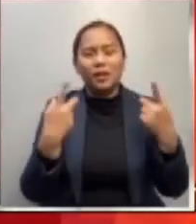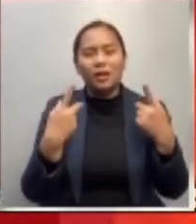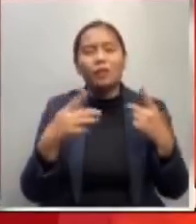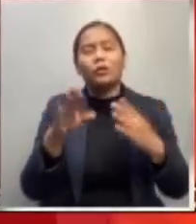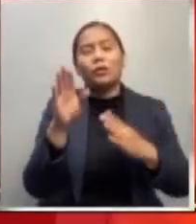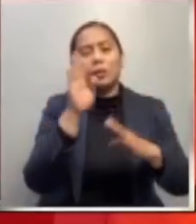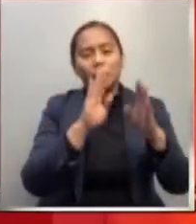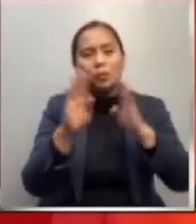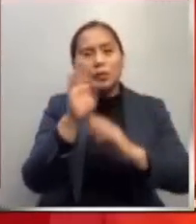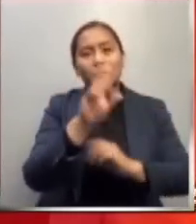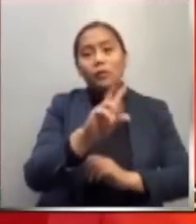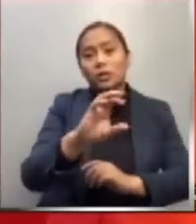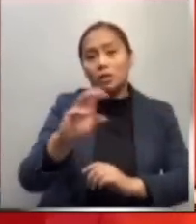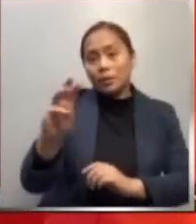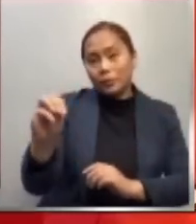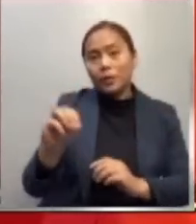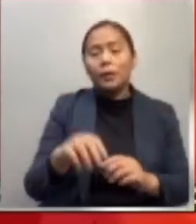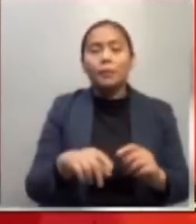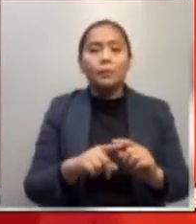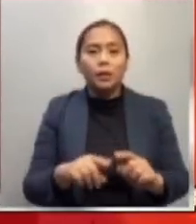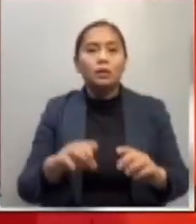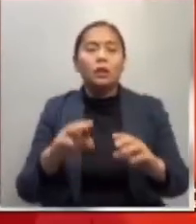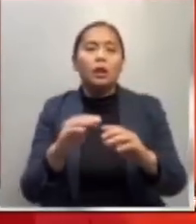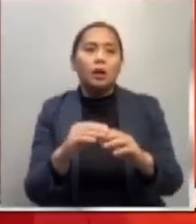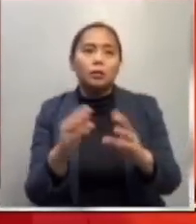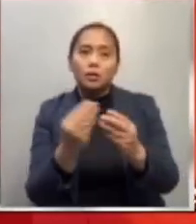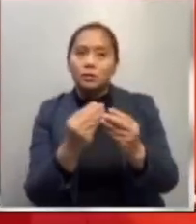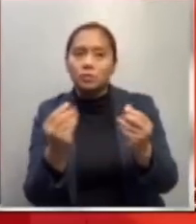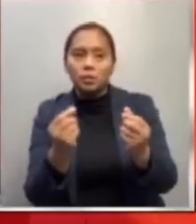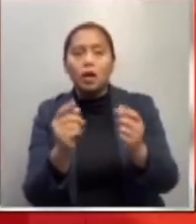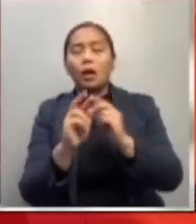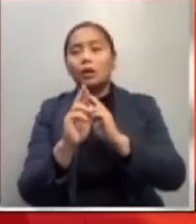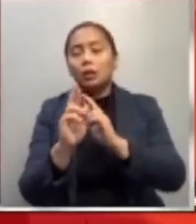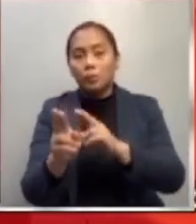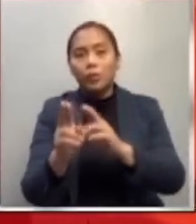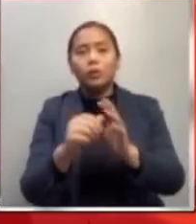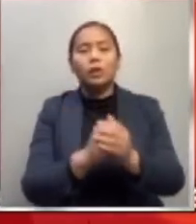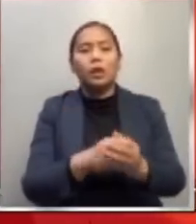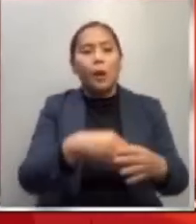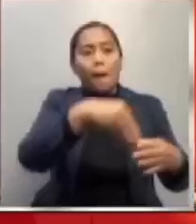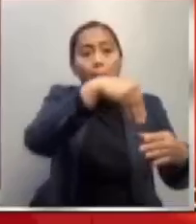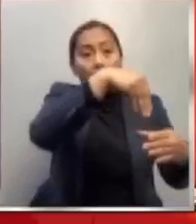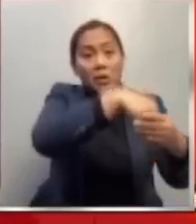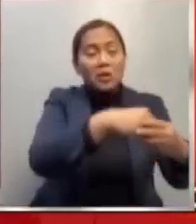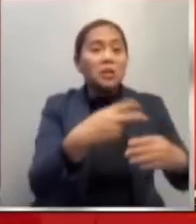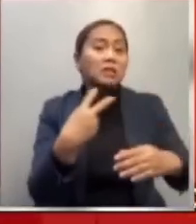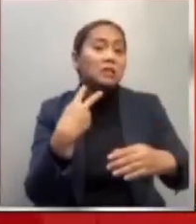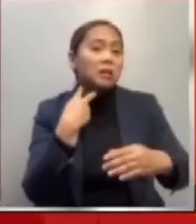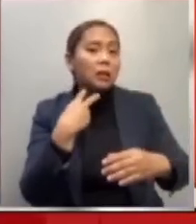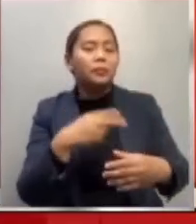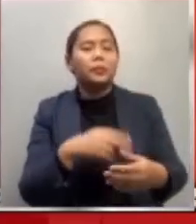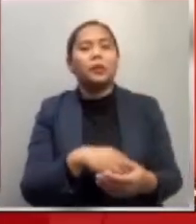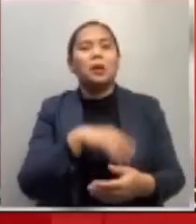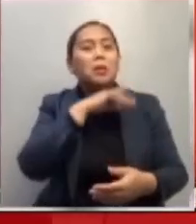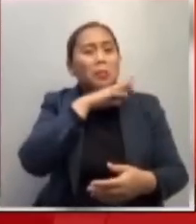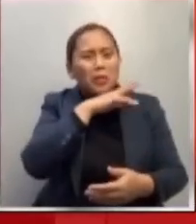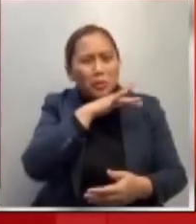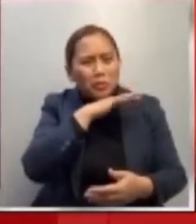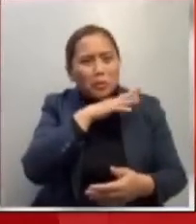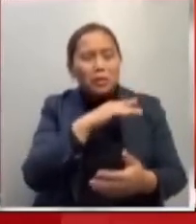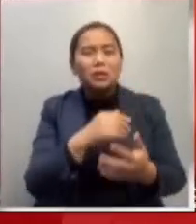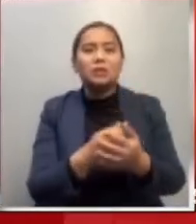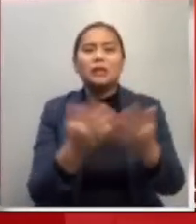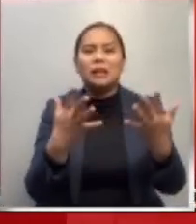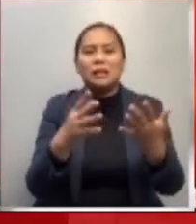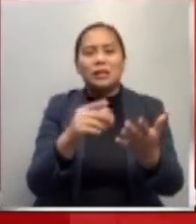na anya ay paper jam, rejected ballots, VCM scanner na marumi, at VCM printer na hindi nagpiprint o di